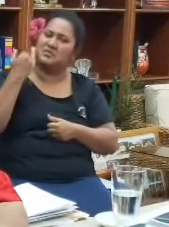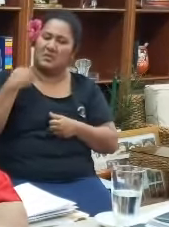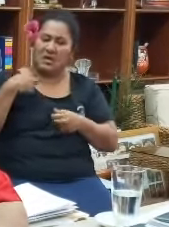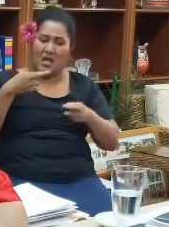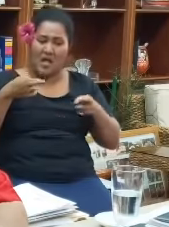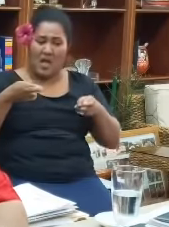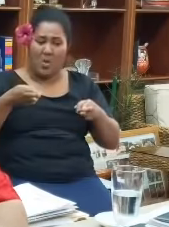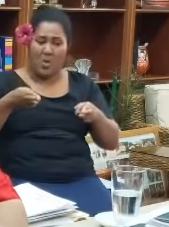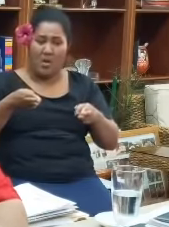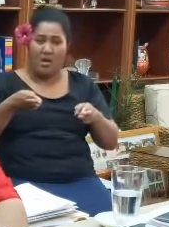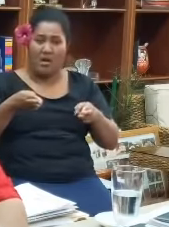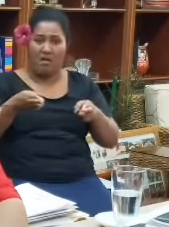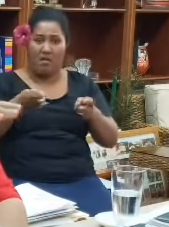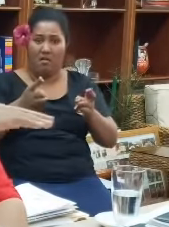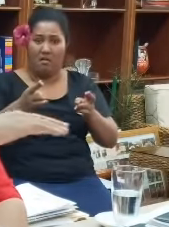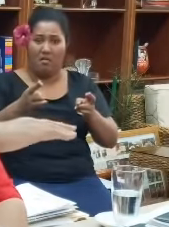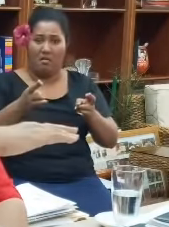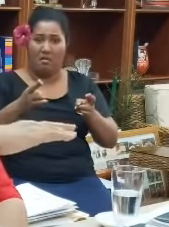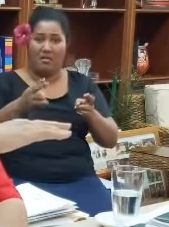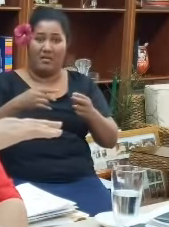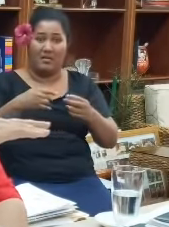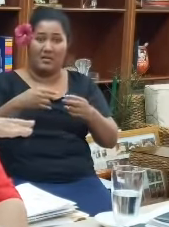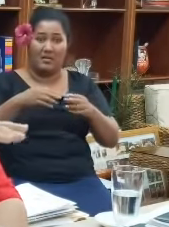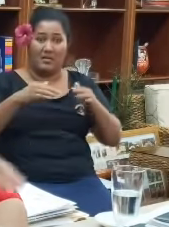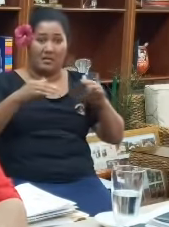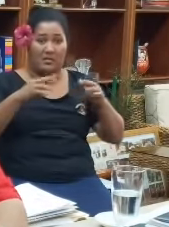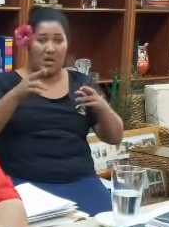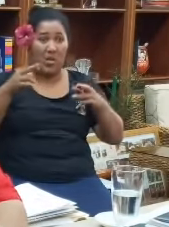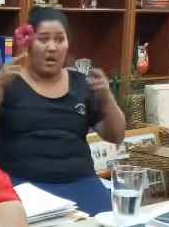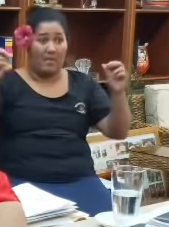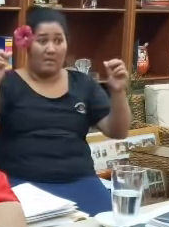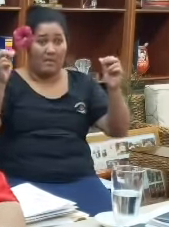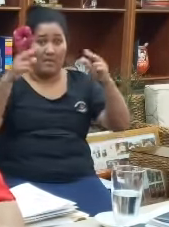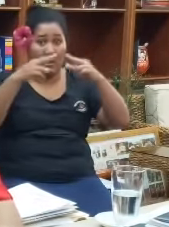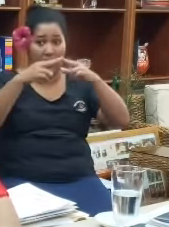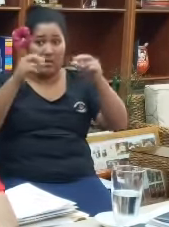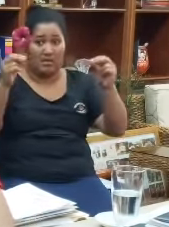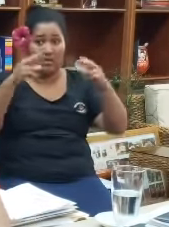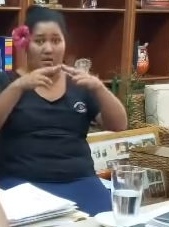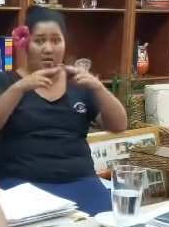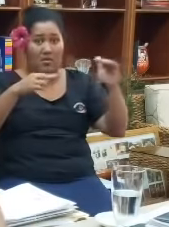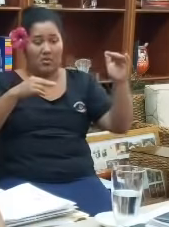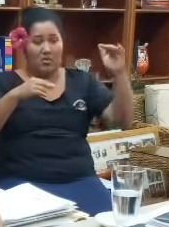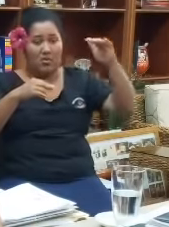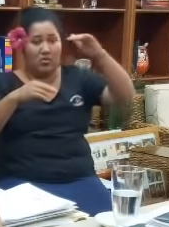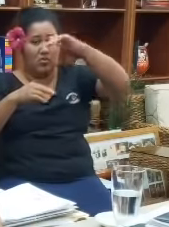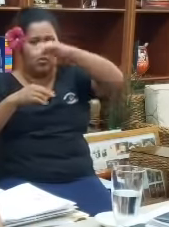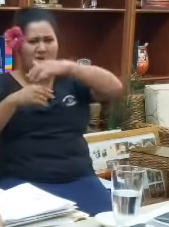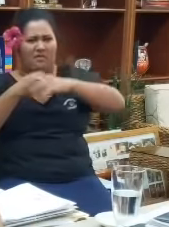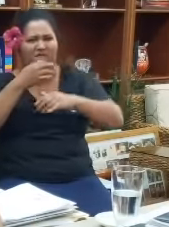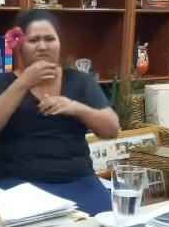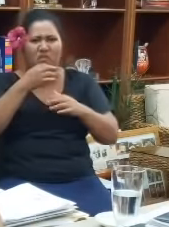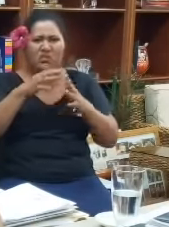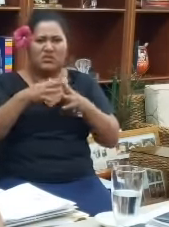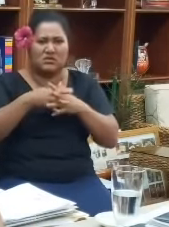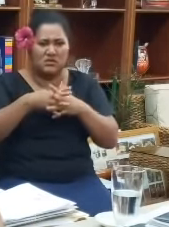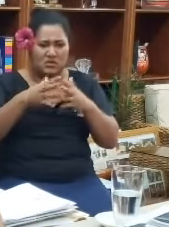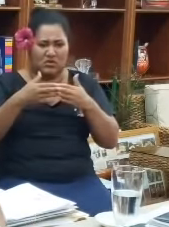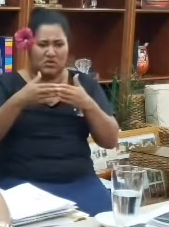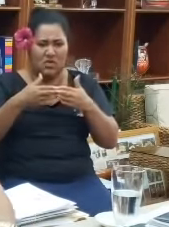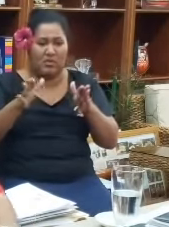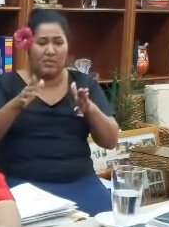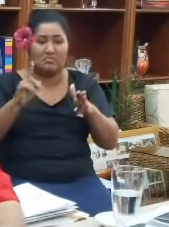awala si awala vo ele le ya du loka o la papa fa le mi ka kala nga ai vai so nga kala ai